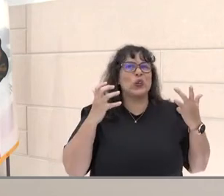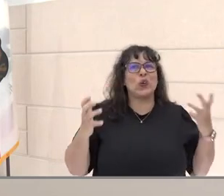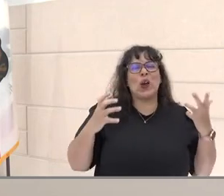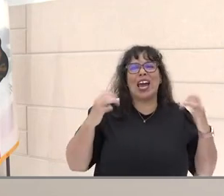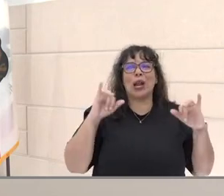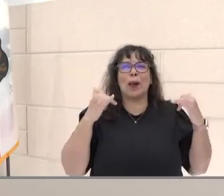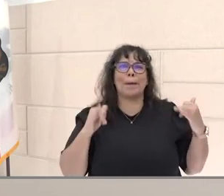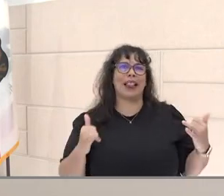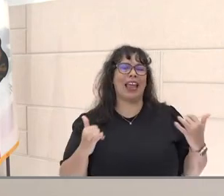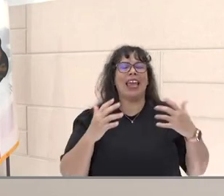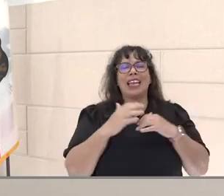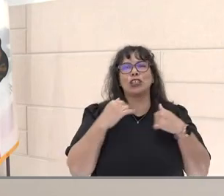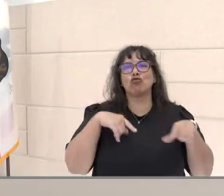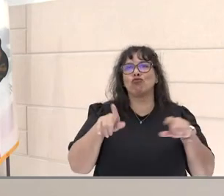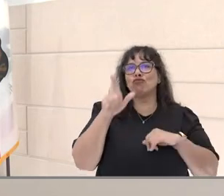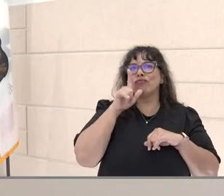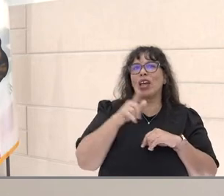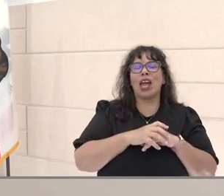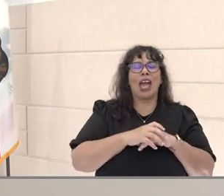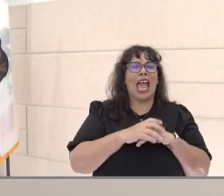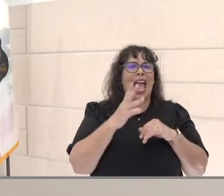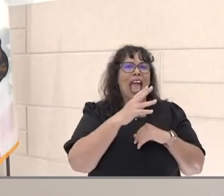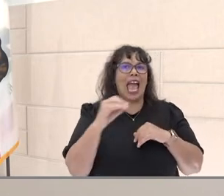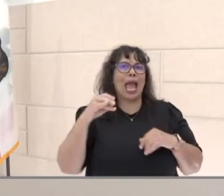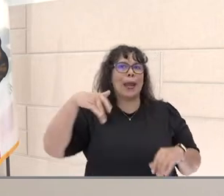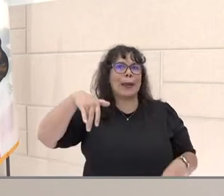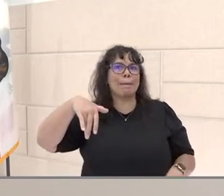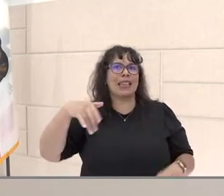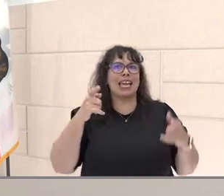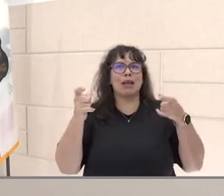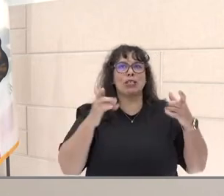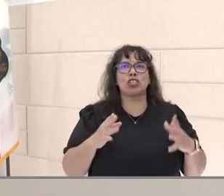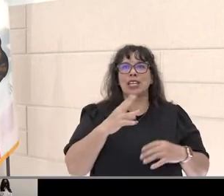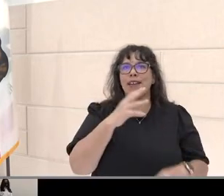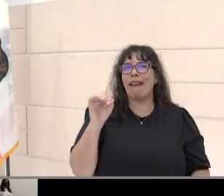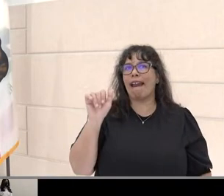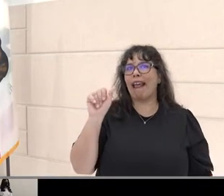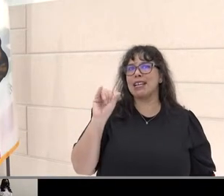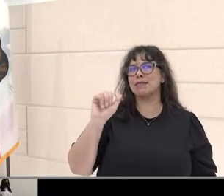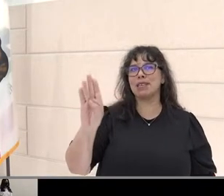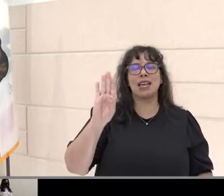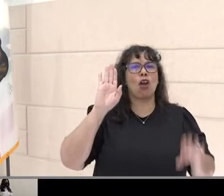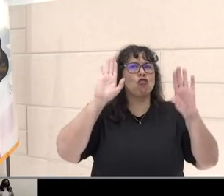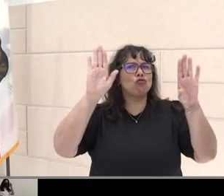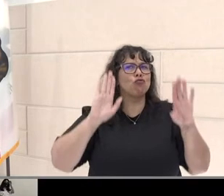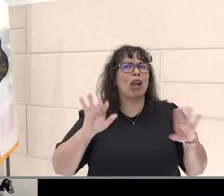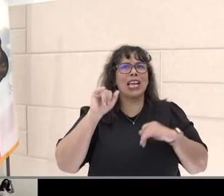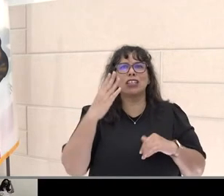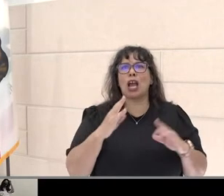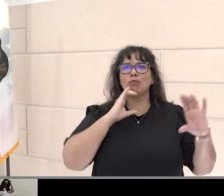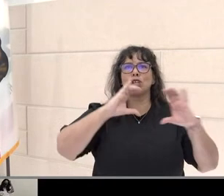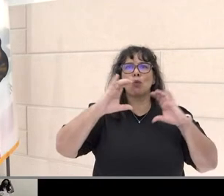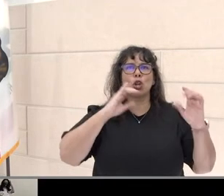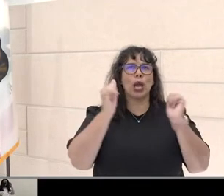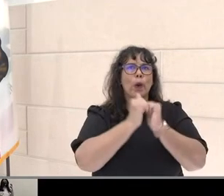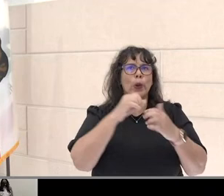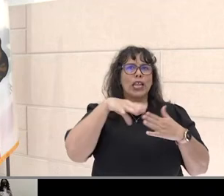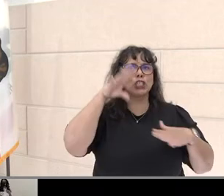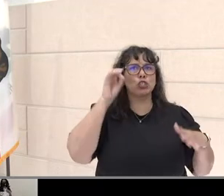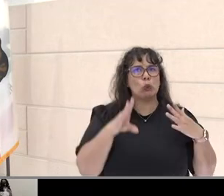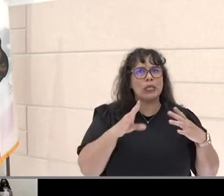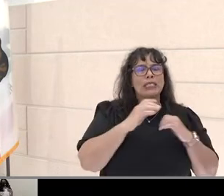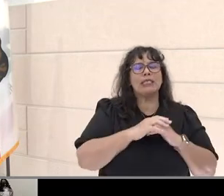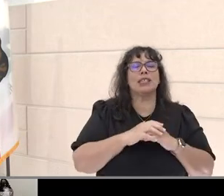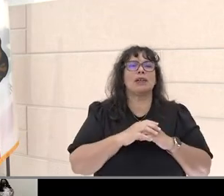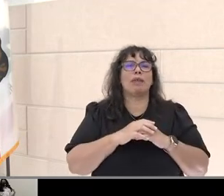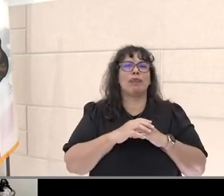าซะจูดสมาร์ทได้ดักดักปิดคณี นายกครุกรงให้นังสังคมนิ